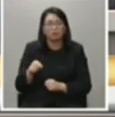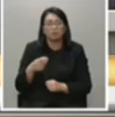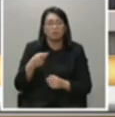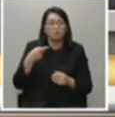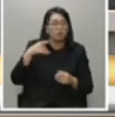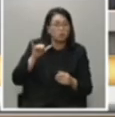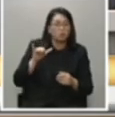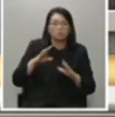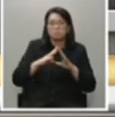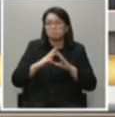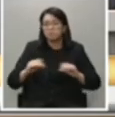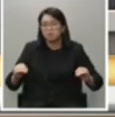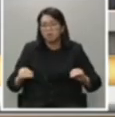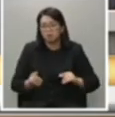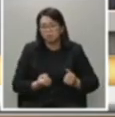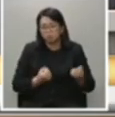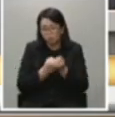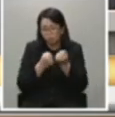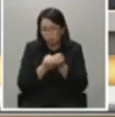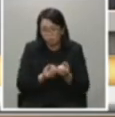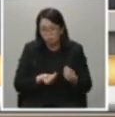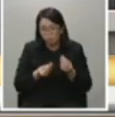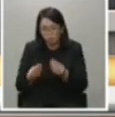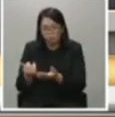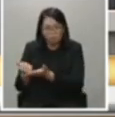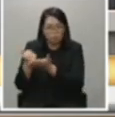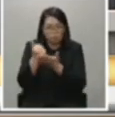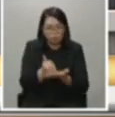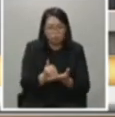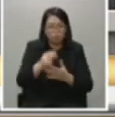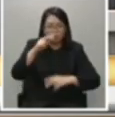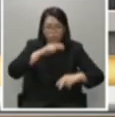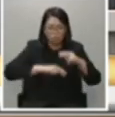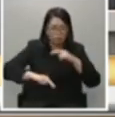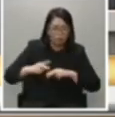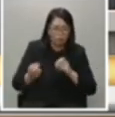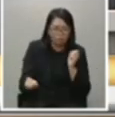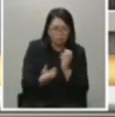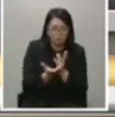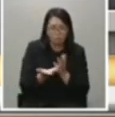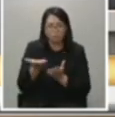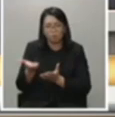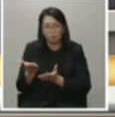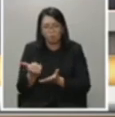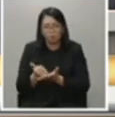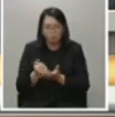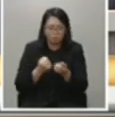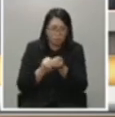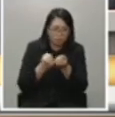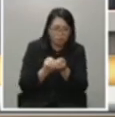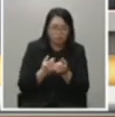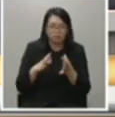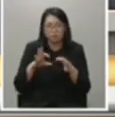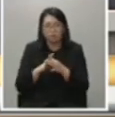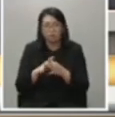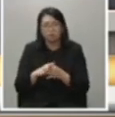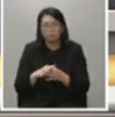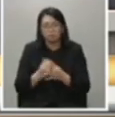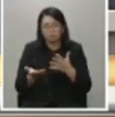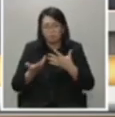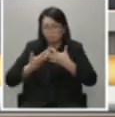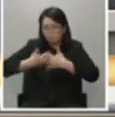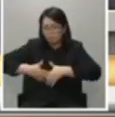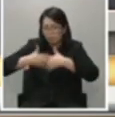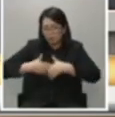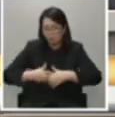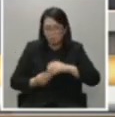ไม่ทำอะไรเลยค่ะไม่มีมาตรการรองรับผลกระทบที่เป็นรูปธรรมไม่มีการยกระดับการผลิตของ